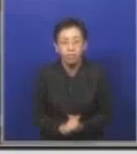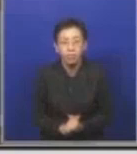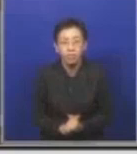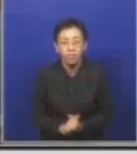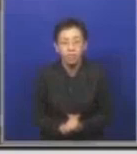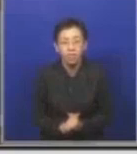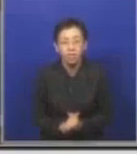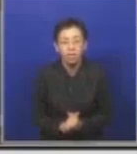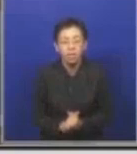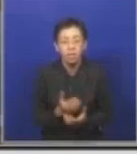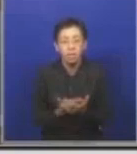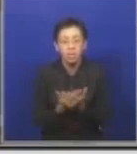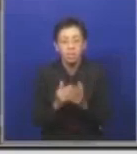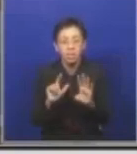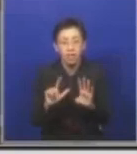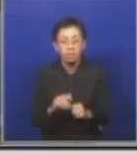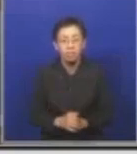มาถึง 4ล้านบาทครับผมจึงอยากถาม